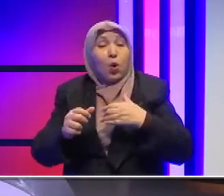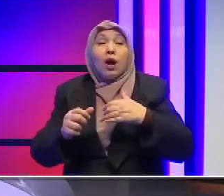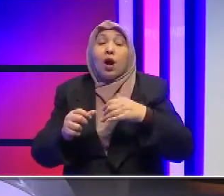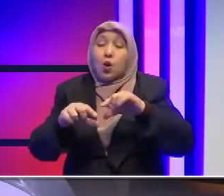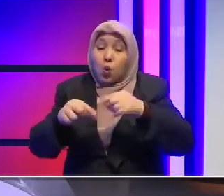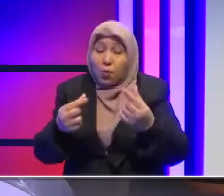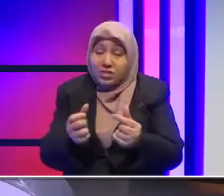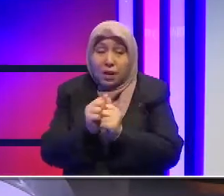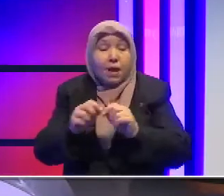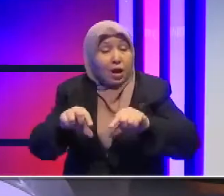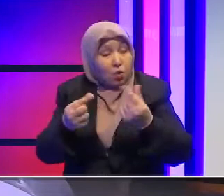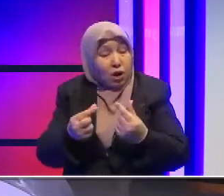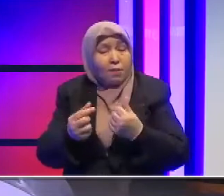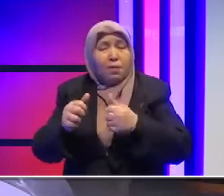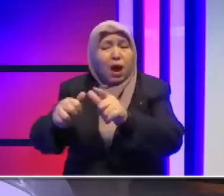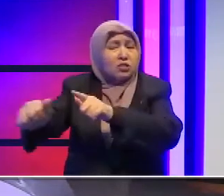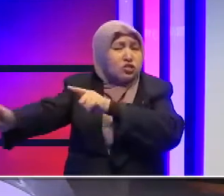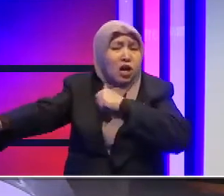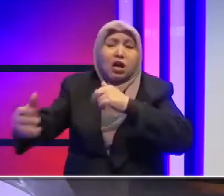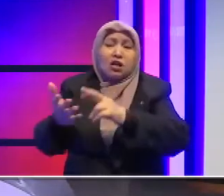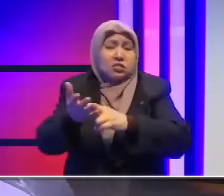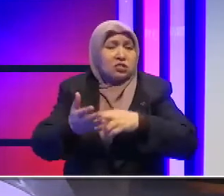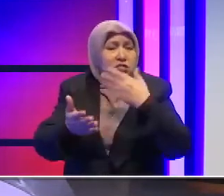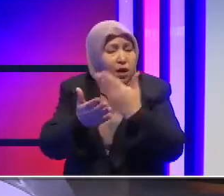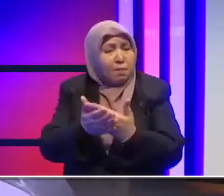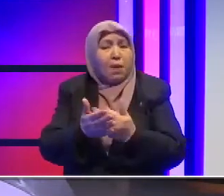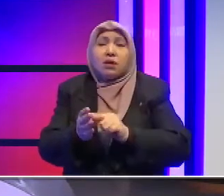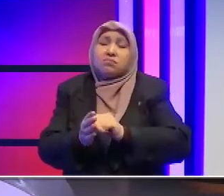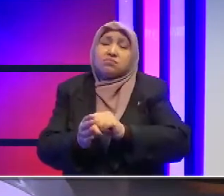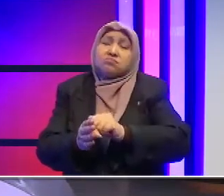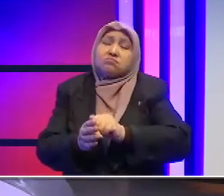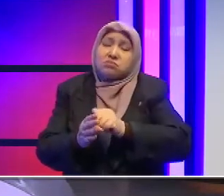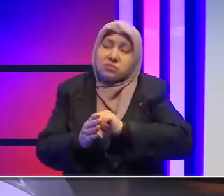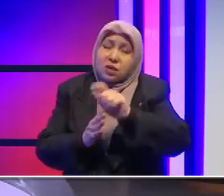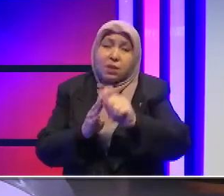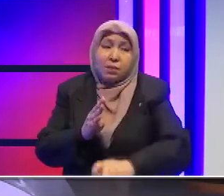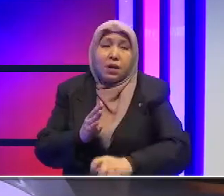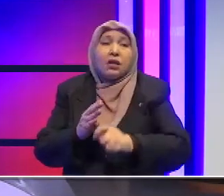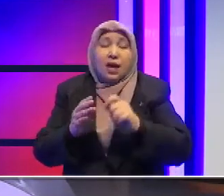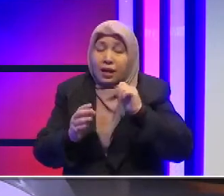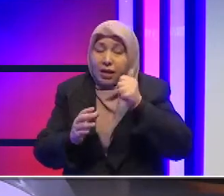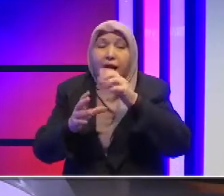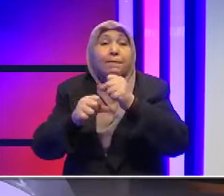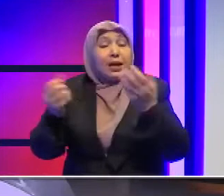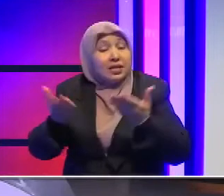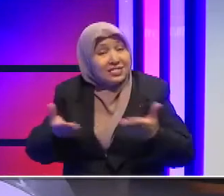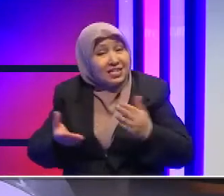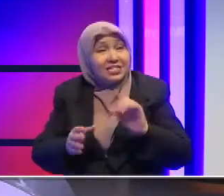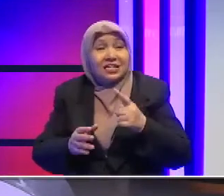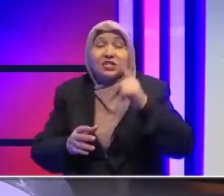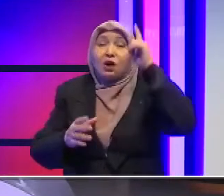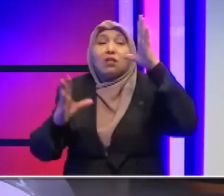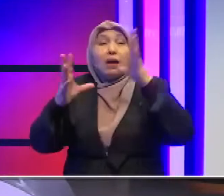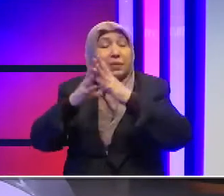untuk memanjangkan rezekinya sampai kepada rizqan hasanah itu tak dapat Ustaz ya. Dia dapat di sini sahaja. Allah